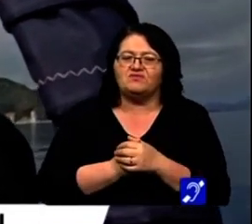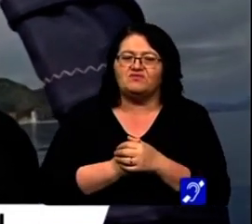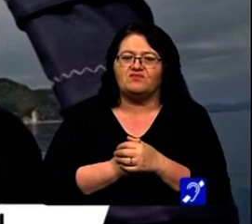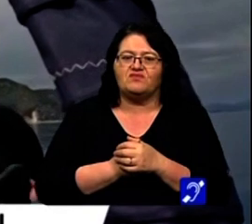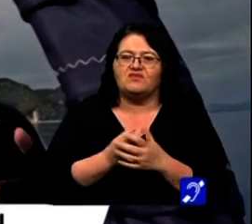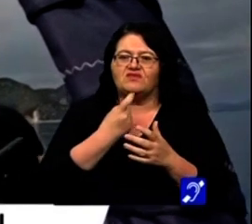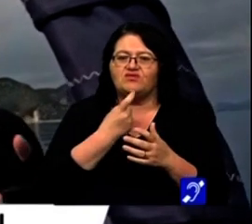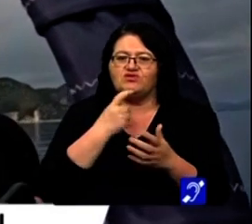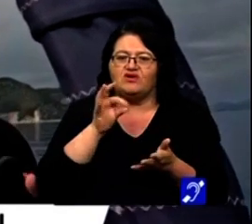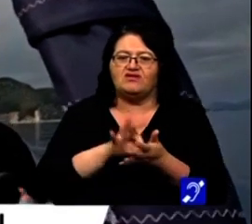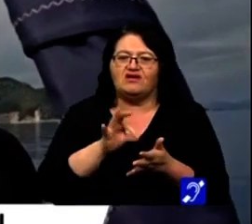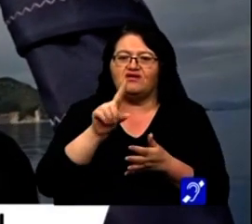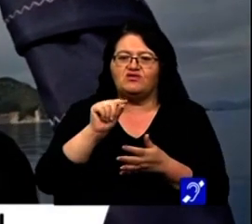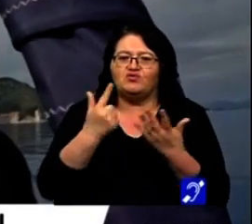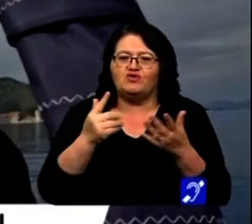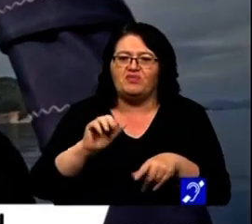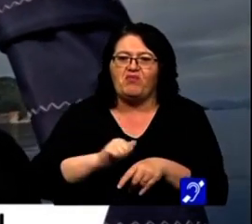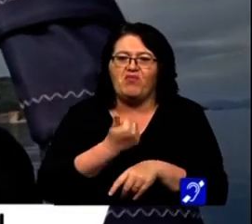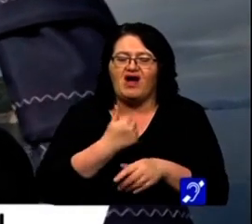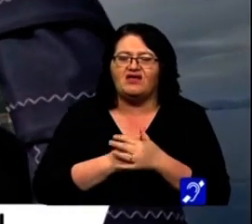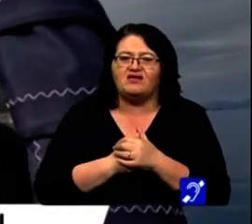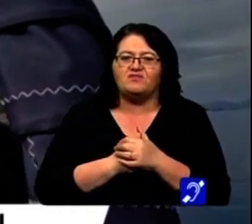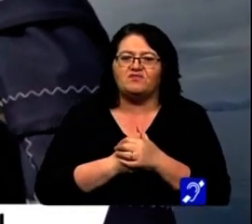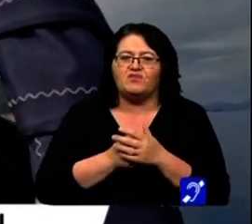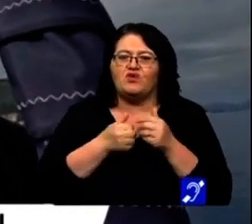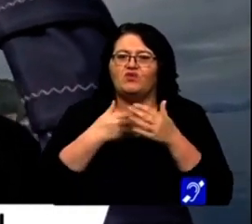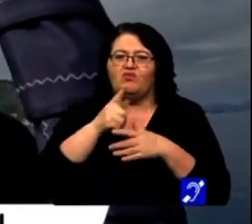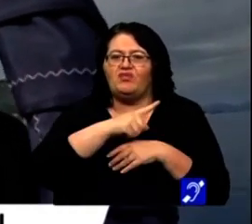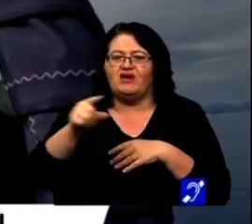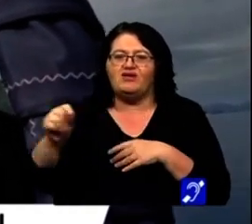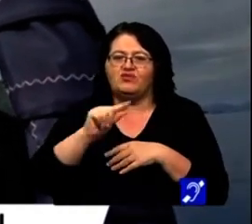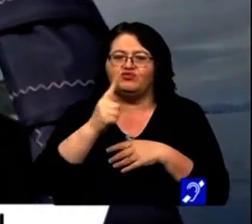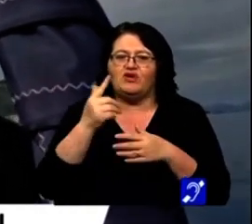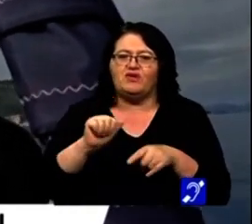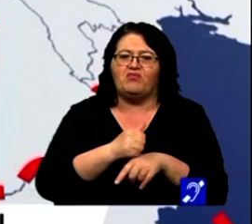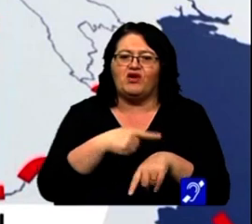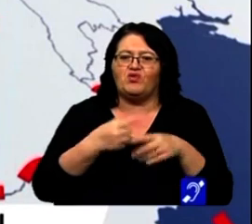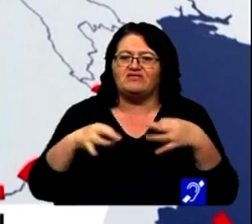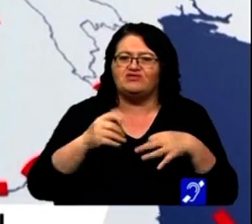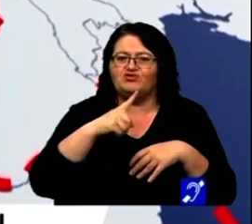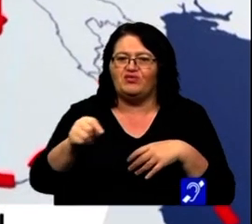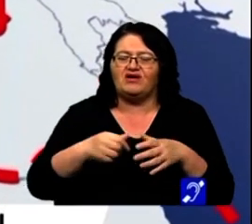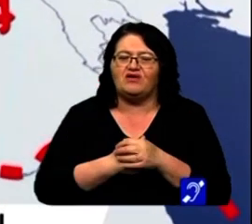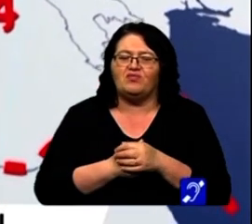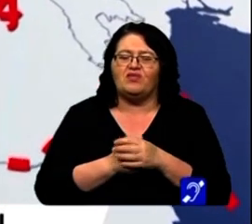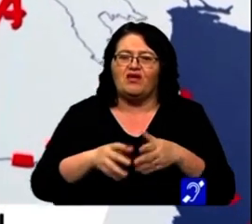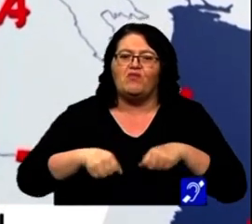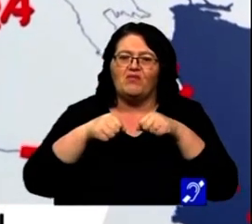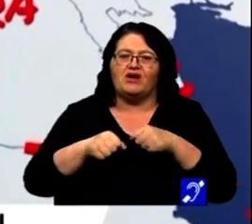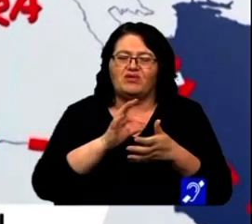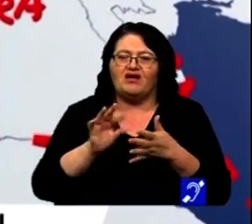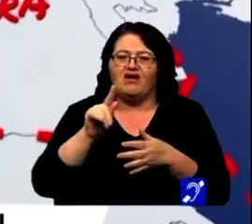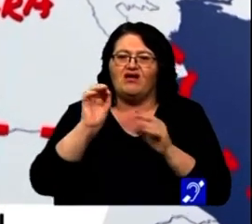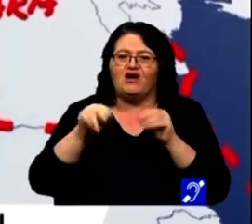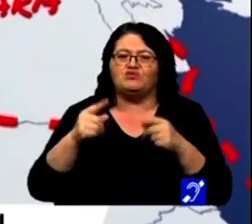acasă în Timișoara pe data de 27 mai. Urmează să plecăm, 27 mai la ora 10. Ambarcațiunea Gaia a